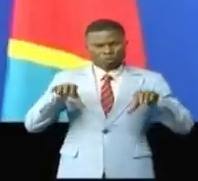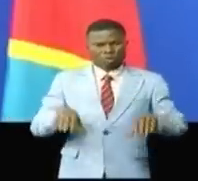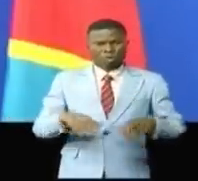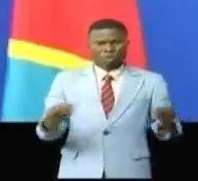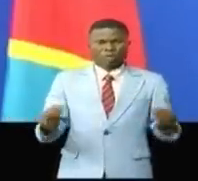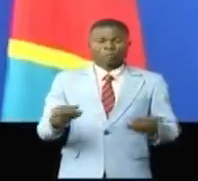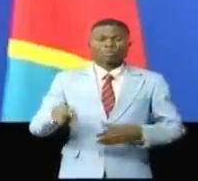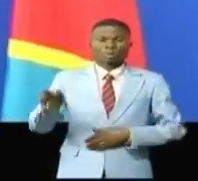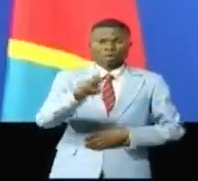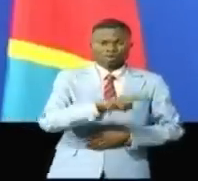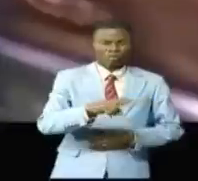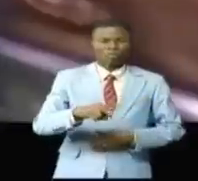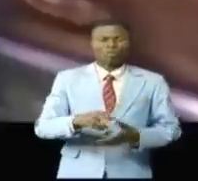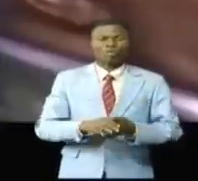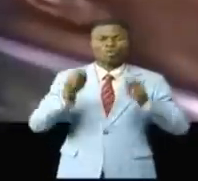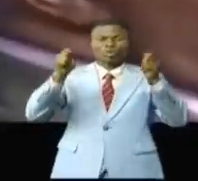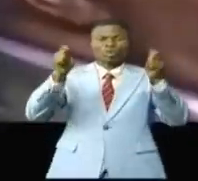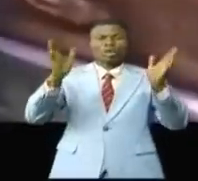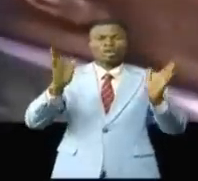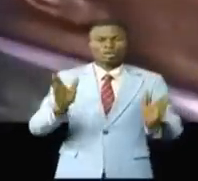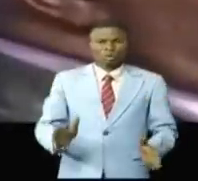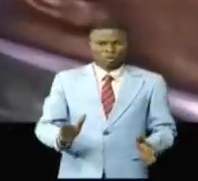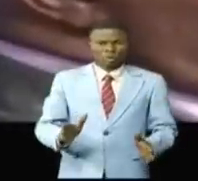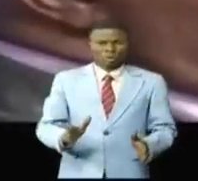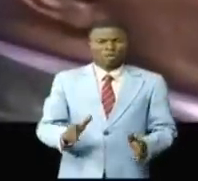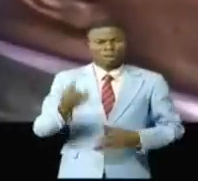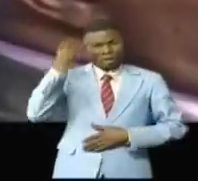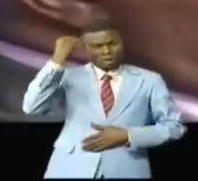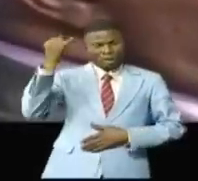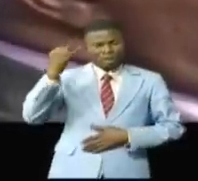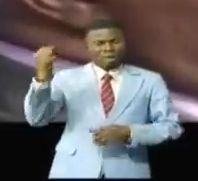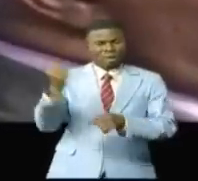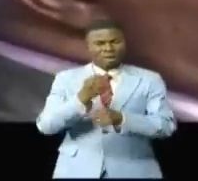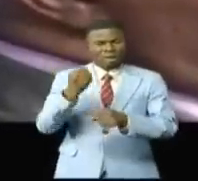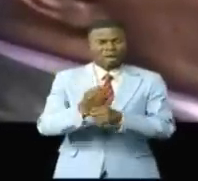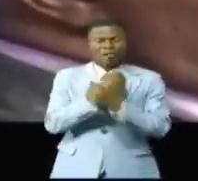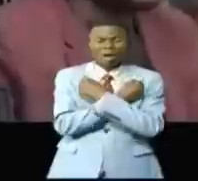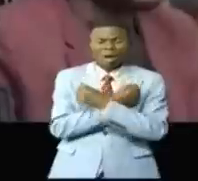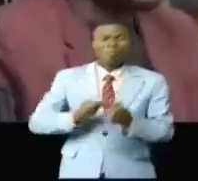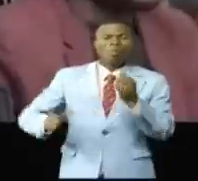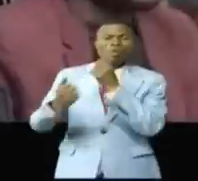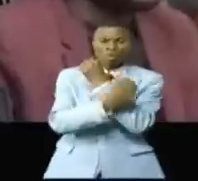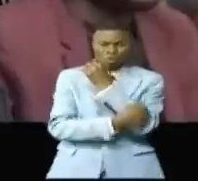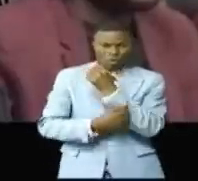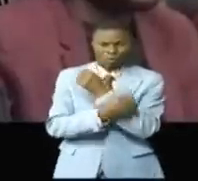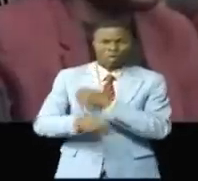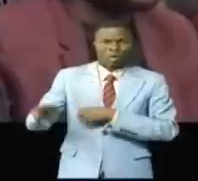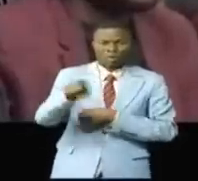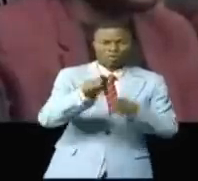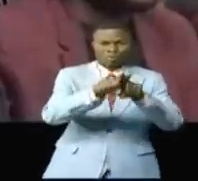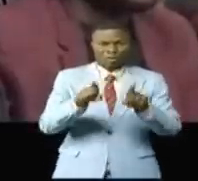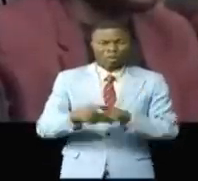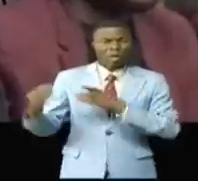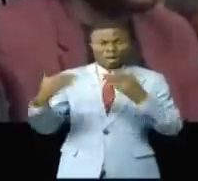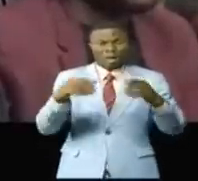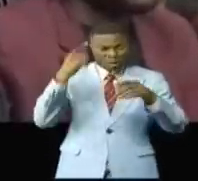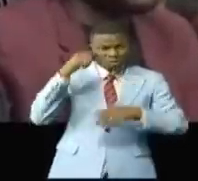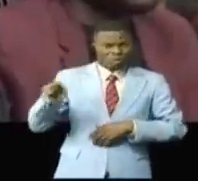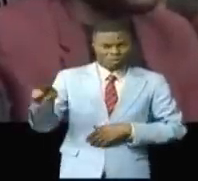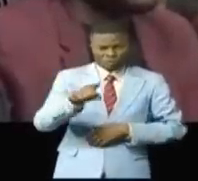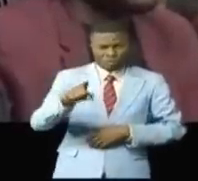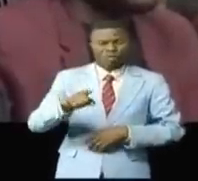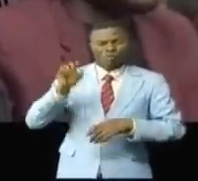que Bino ba média. Maintenant, dans le cadre des devoirs patriotiques, il y a Bino. Bino pe bitumbo, il y a Bino, il faut botter les